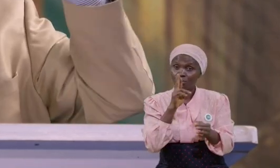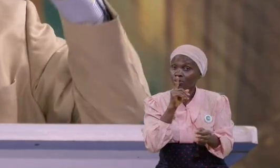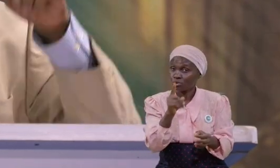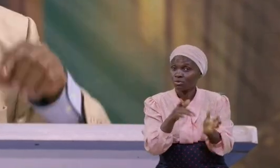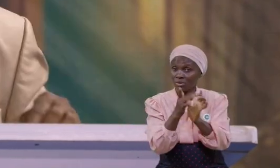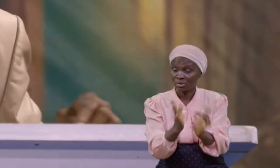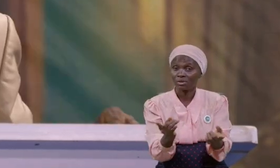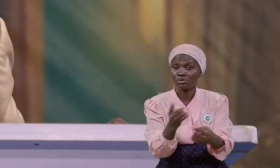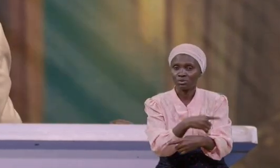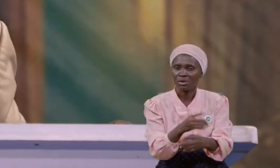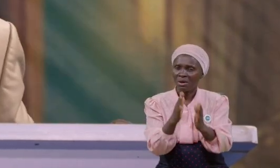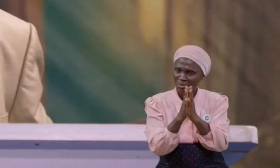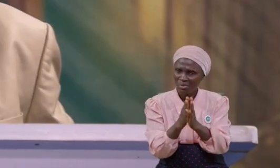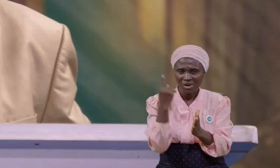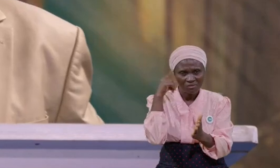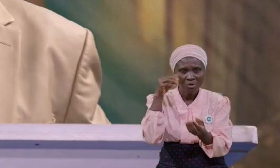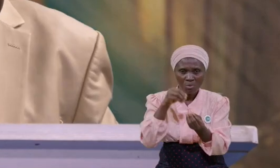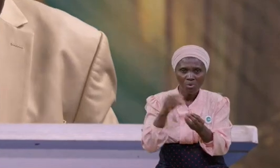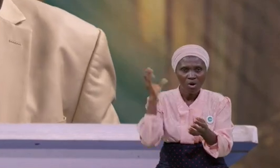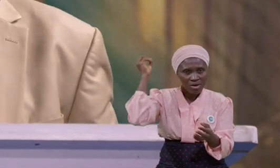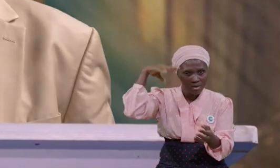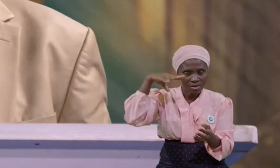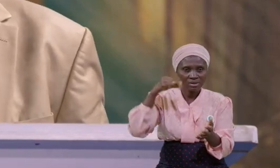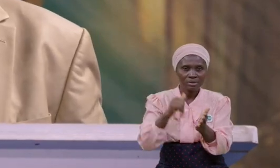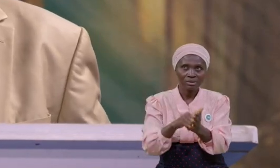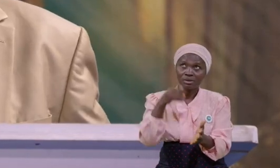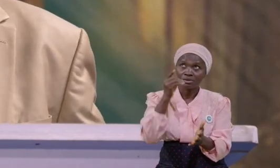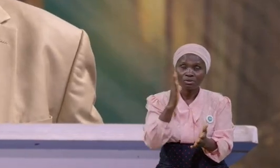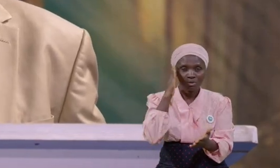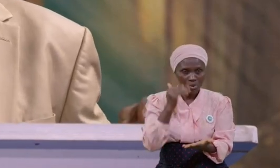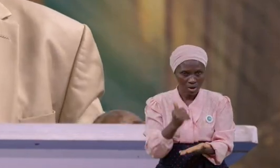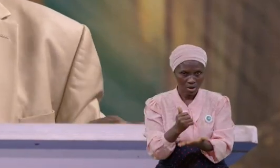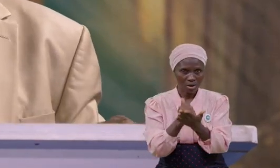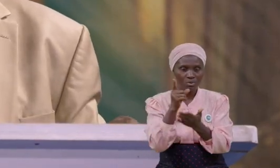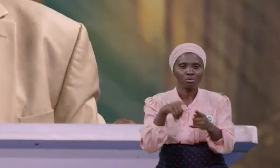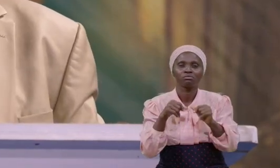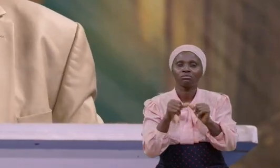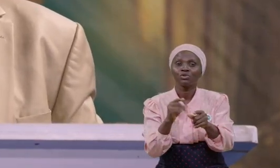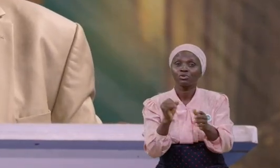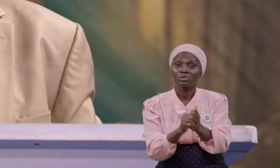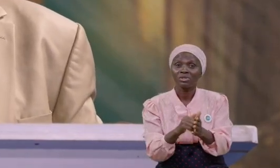Êtes-vous déjà un véritable chrétien que Dieu vous permette, vous donne la grâce de demeurer ferme jusqu'à ce jour-là?